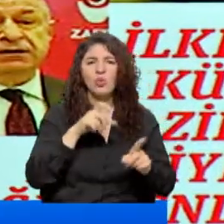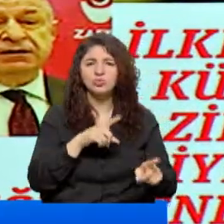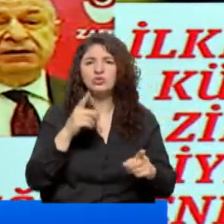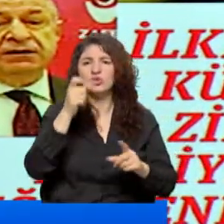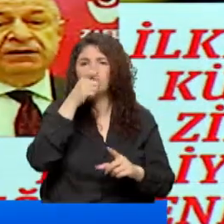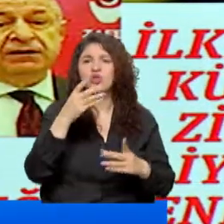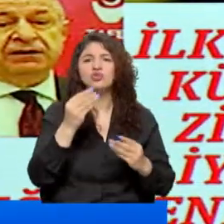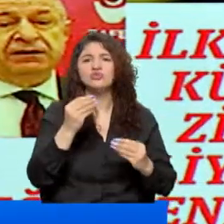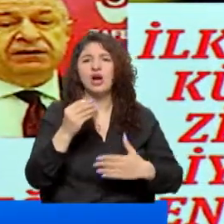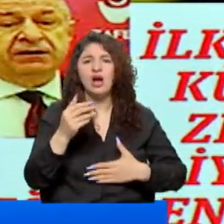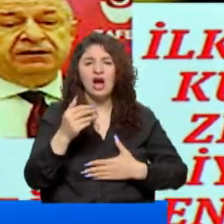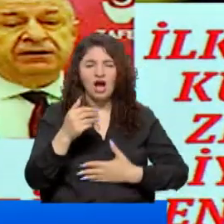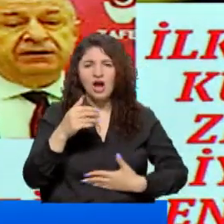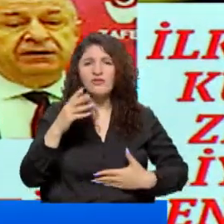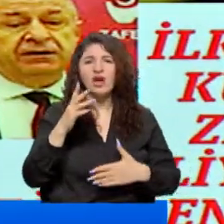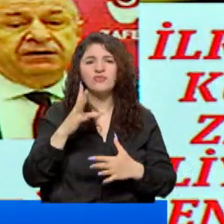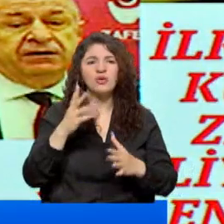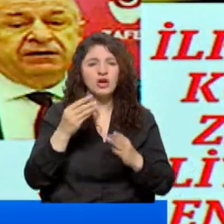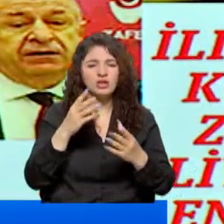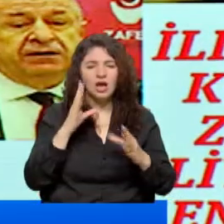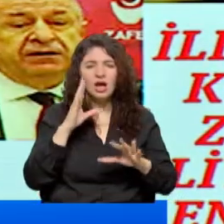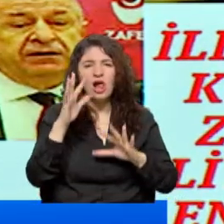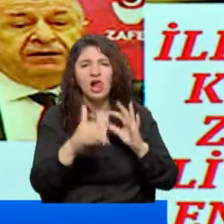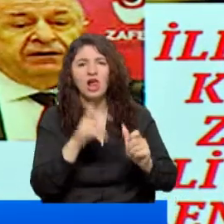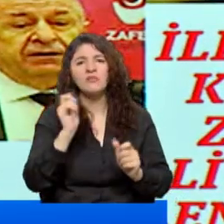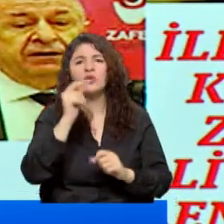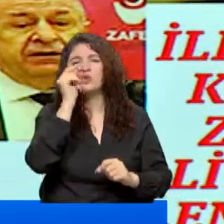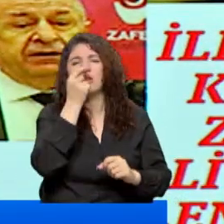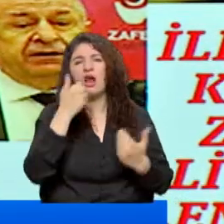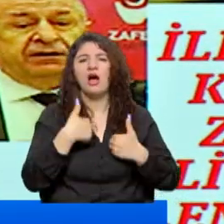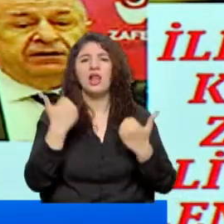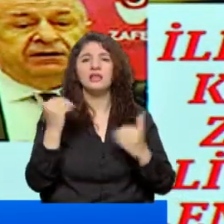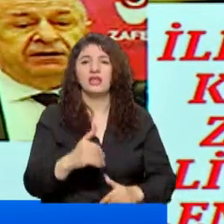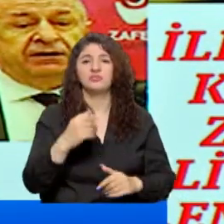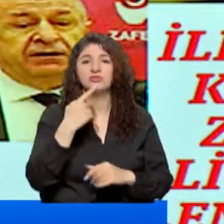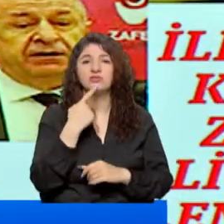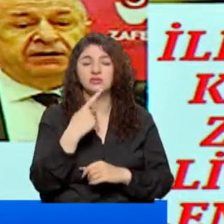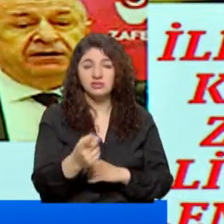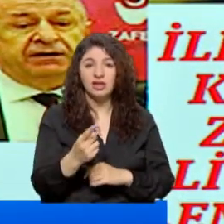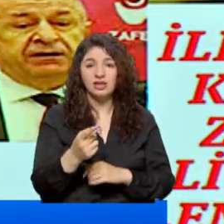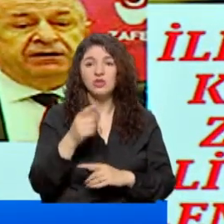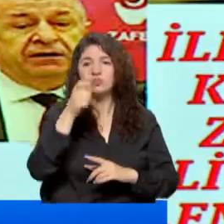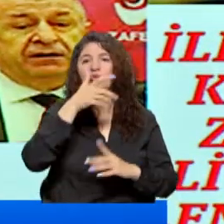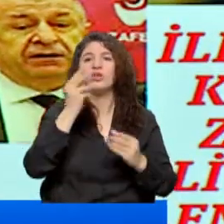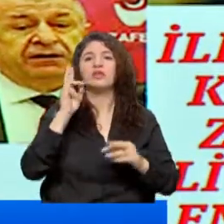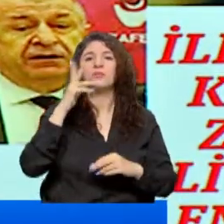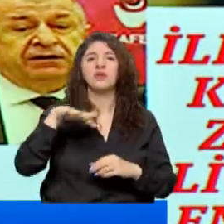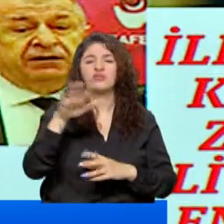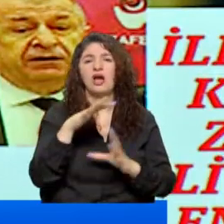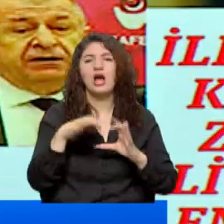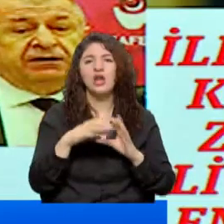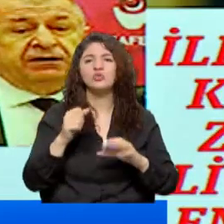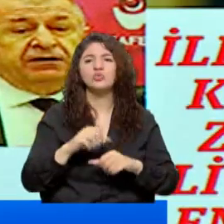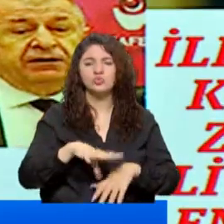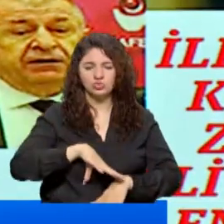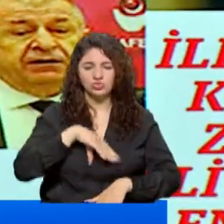ülkemizin yumuşak karnı istismara Müsait bir zaaf hale gelmiştir ifadelerini kullanan Bahçeli Türkiye'de bulunan yabancılarla ilgili